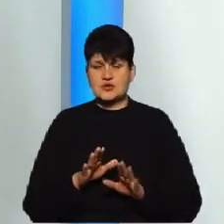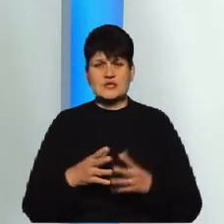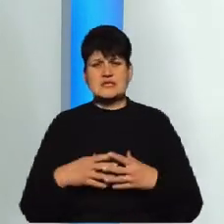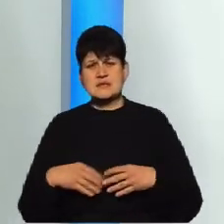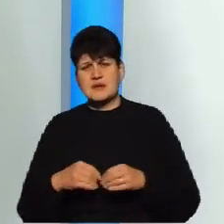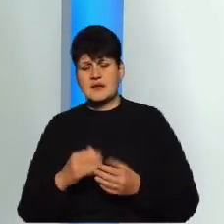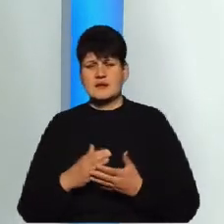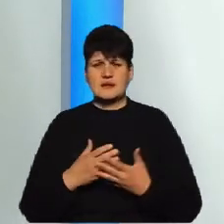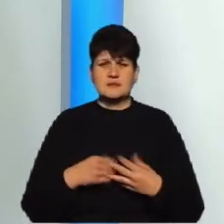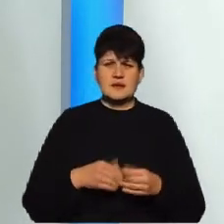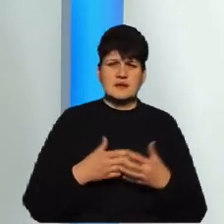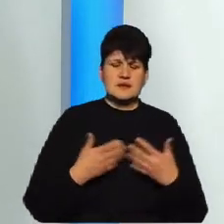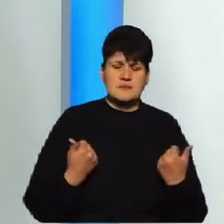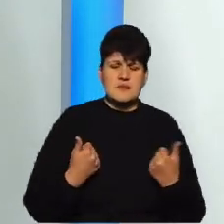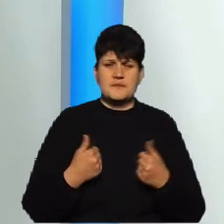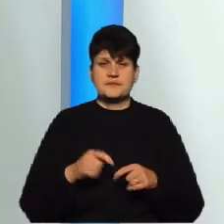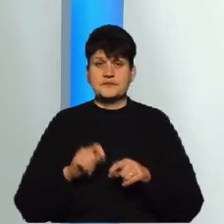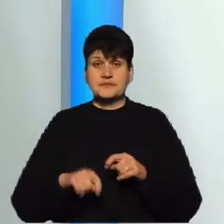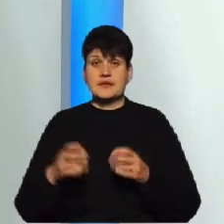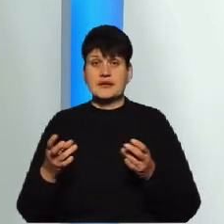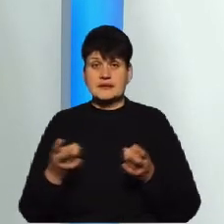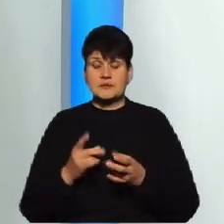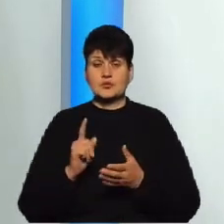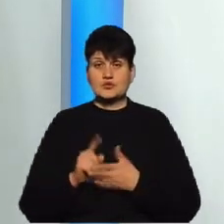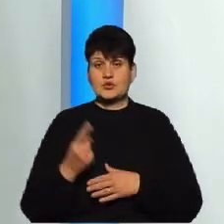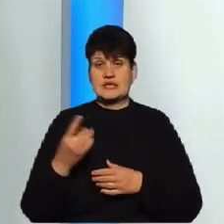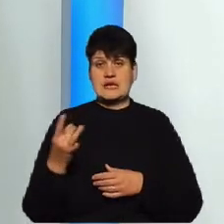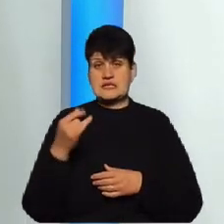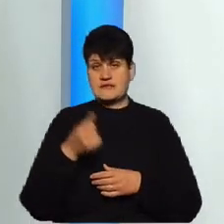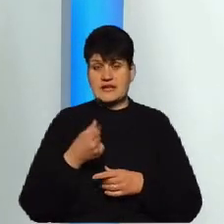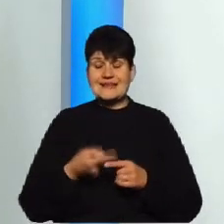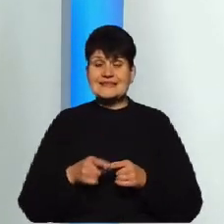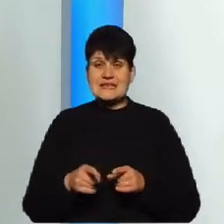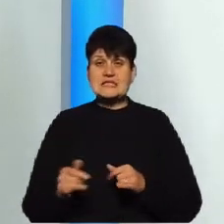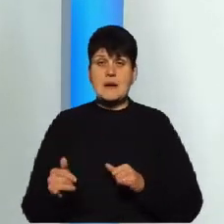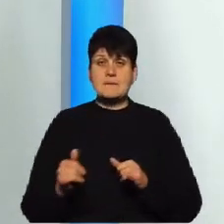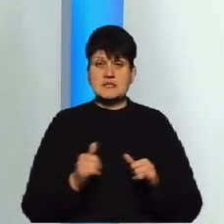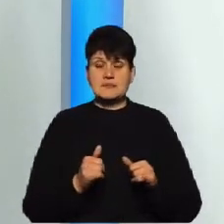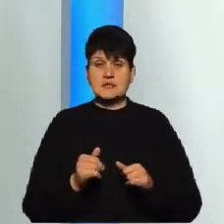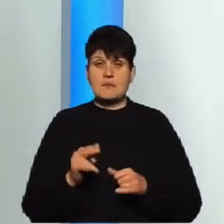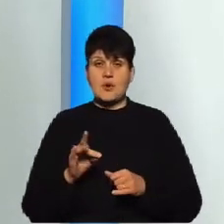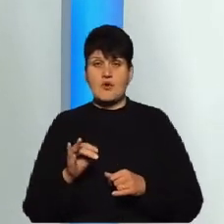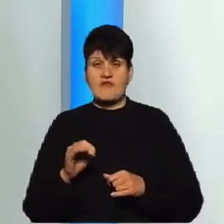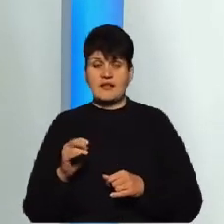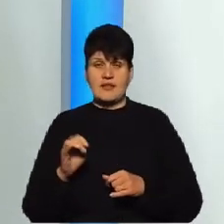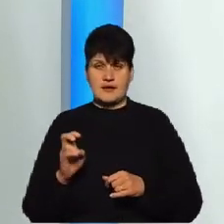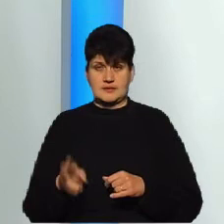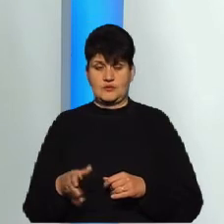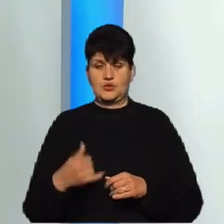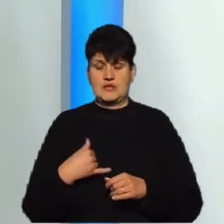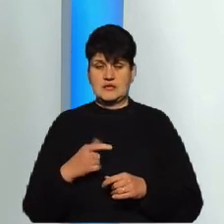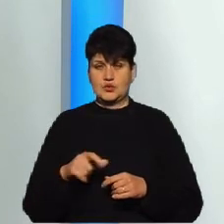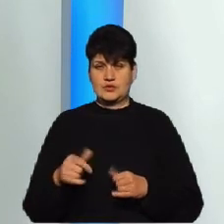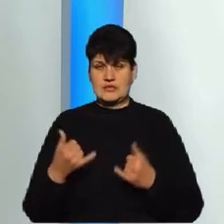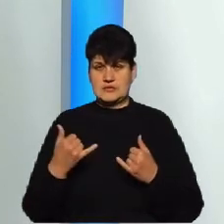соціального, обстежуватись на ВІЛ-інфекцію один раз на рік. Це забезпечить навіть ту саму профілактику. У нас зараз люди, бачу в